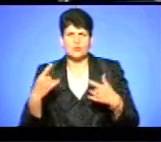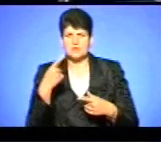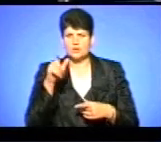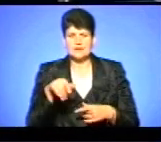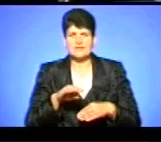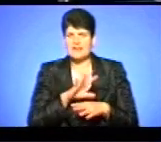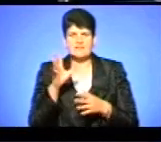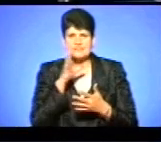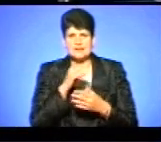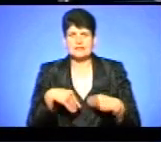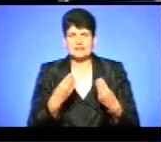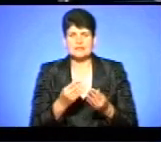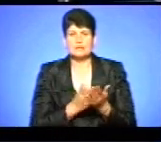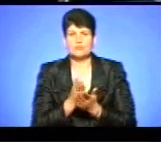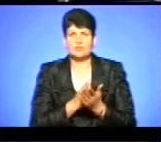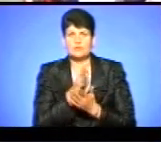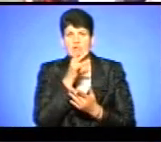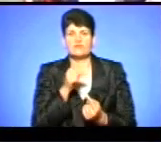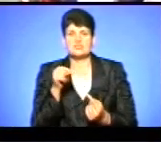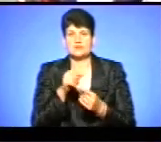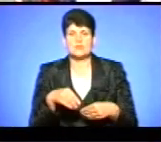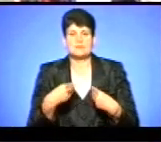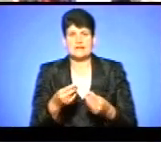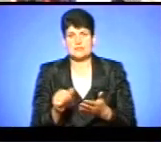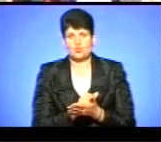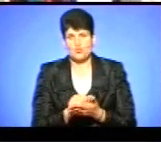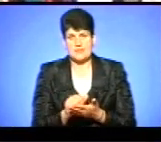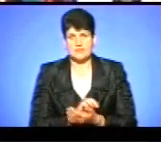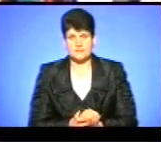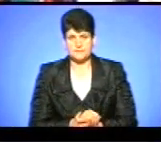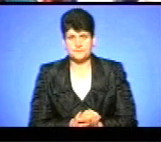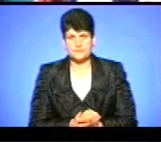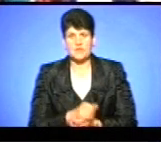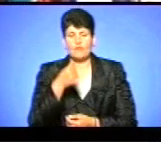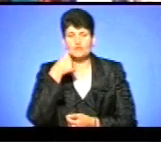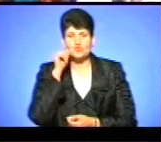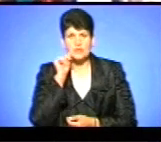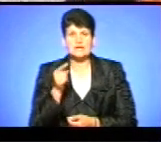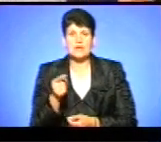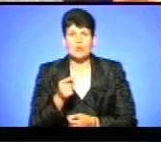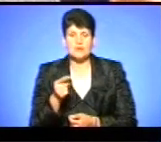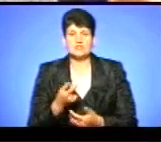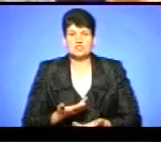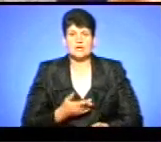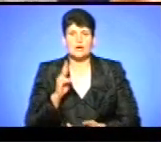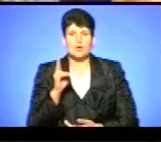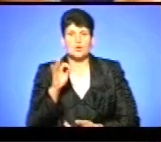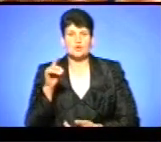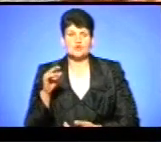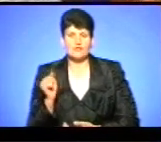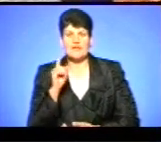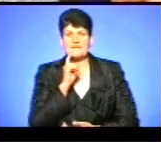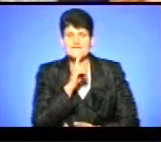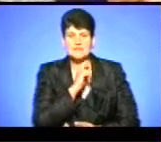послуги, бо вона вчасно не донесла документи. Зазначу, вчора тернополяни, жителі Козови, Коломиї, Вінниці,